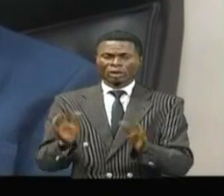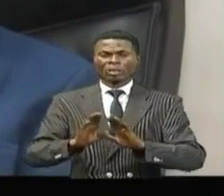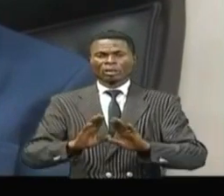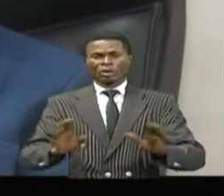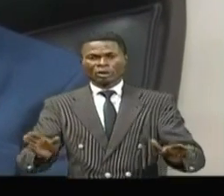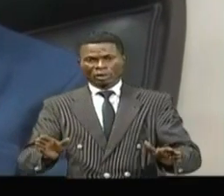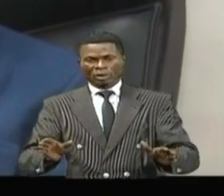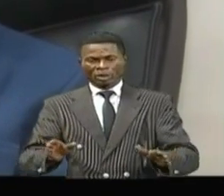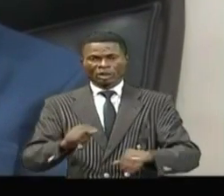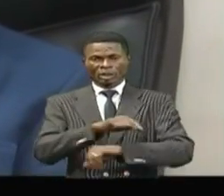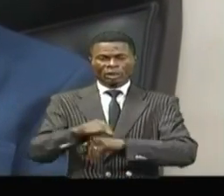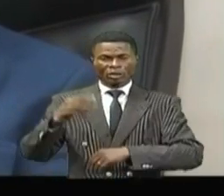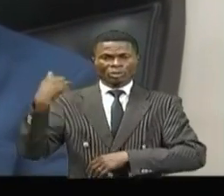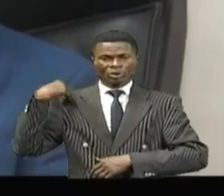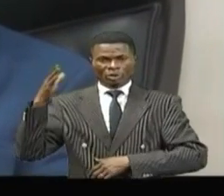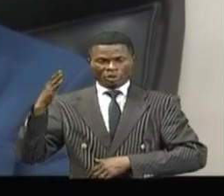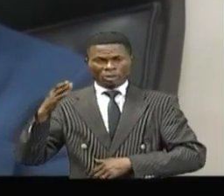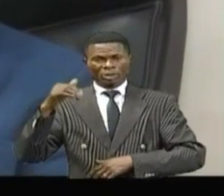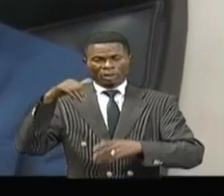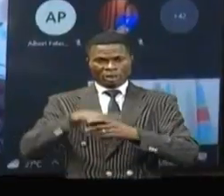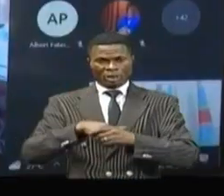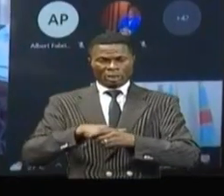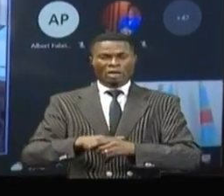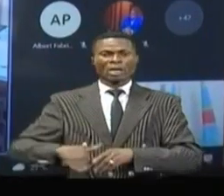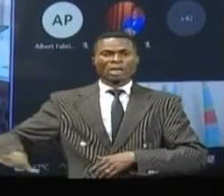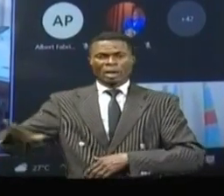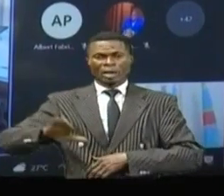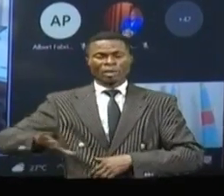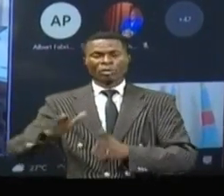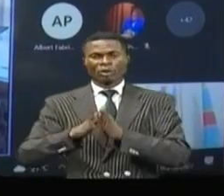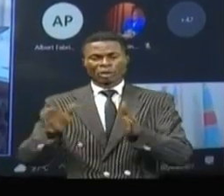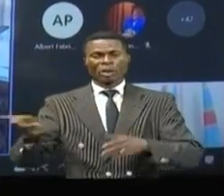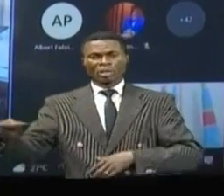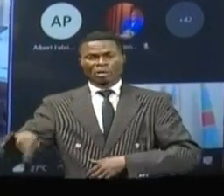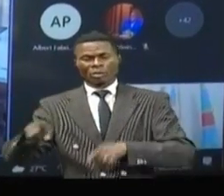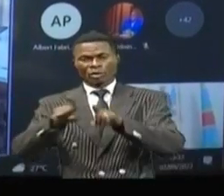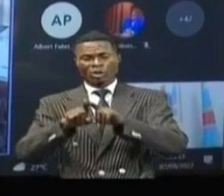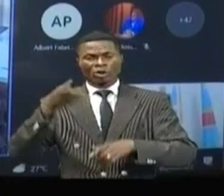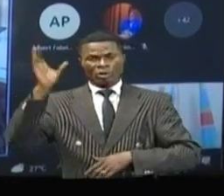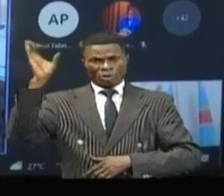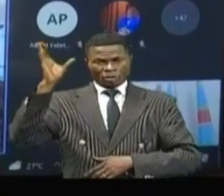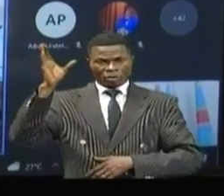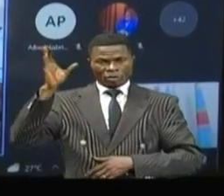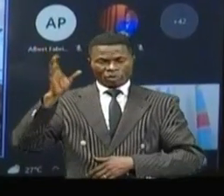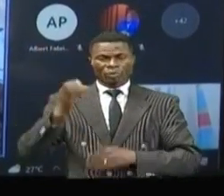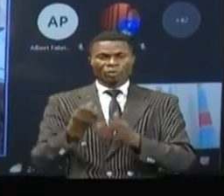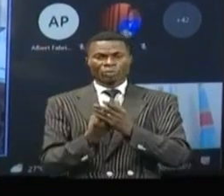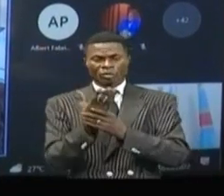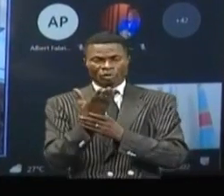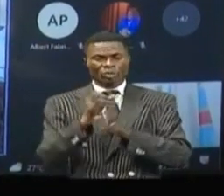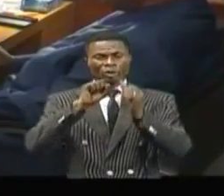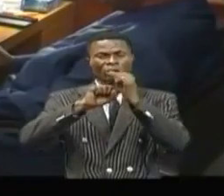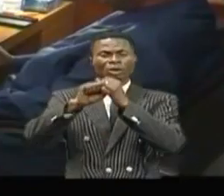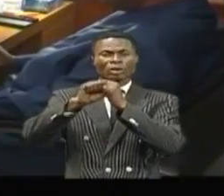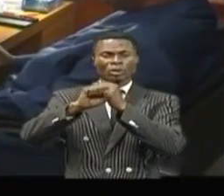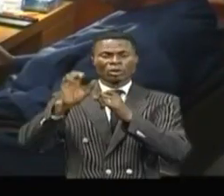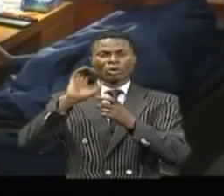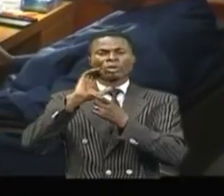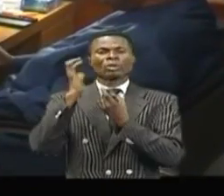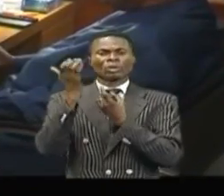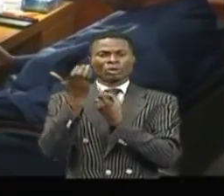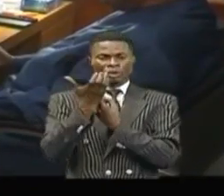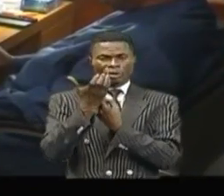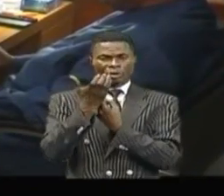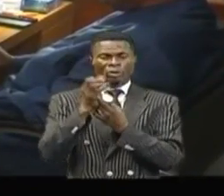capacités institutionnelles au niveau national, provincial et local, la production et la promotion culturelle,